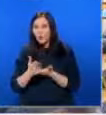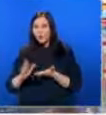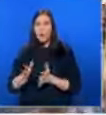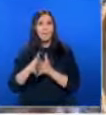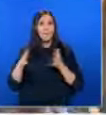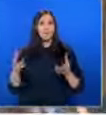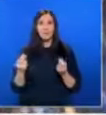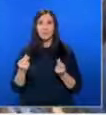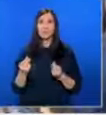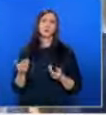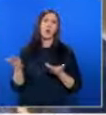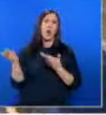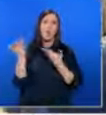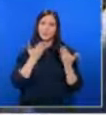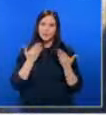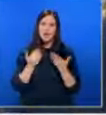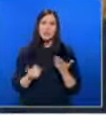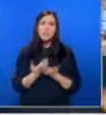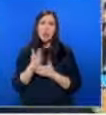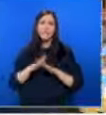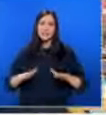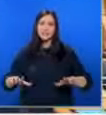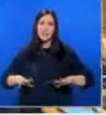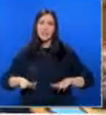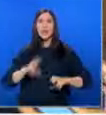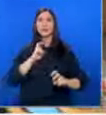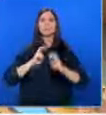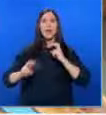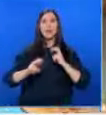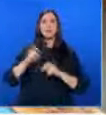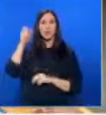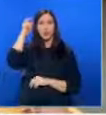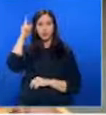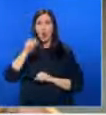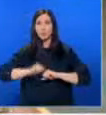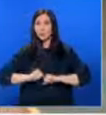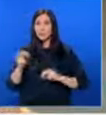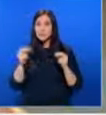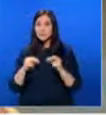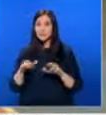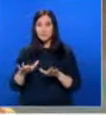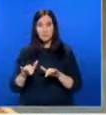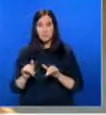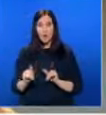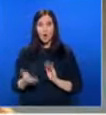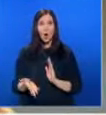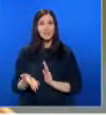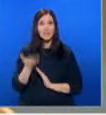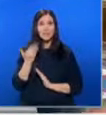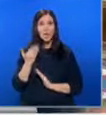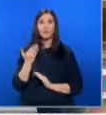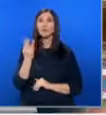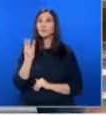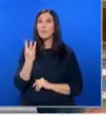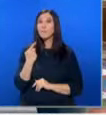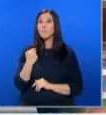отделени повече пари за образование, нови детски градини, транспорт и култура. Общинските съветници приеха и